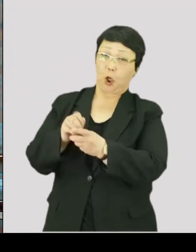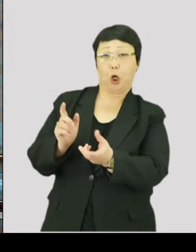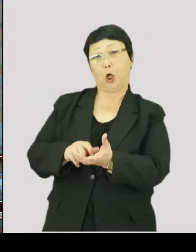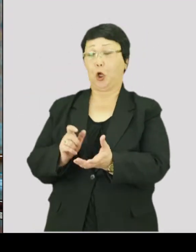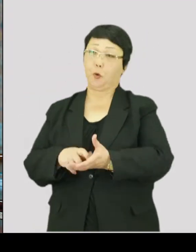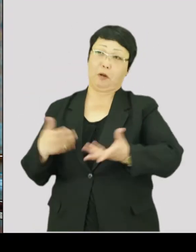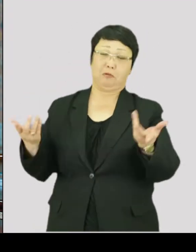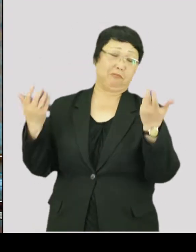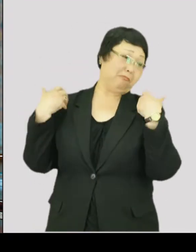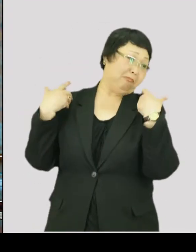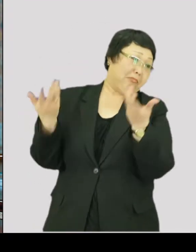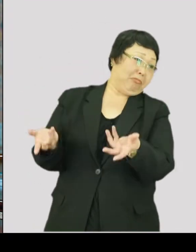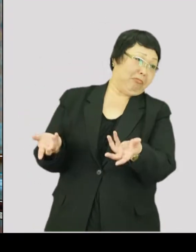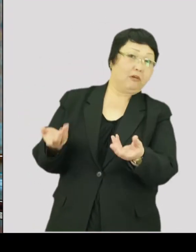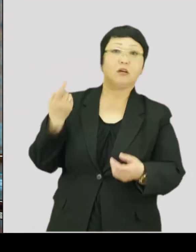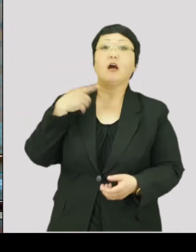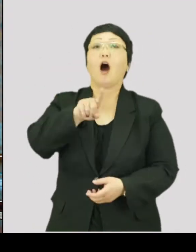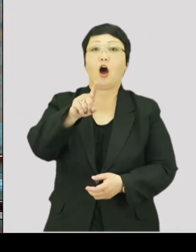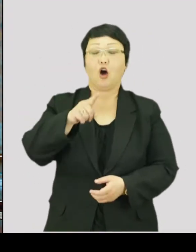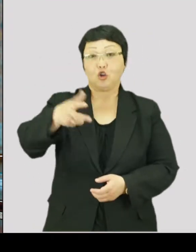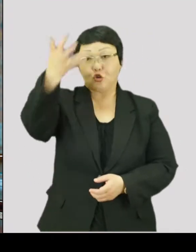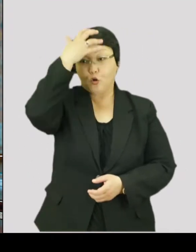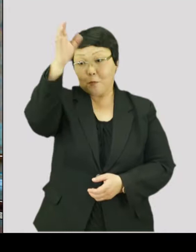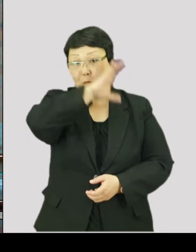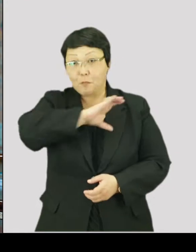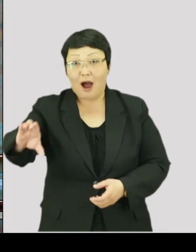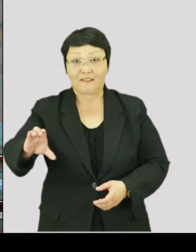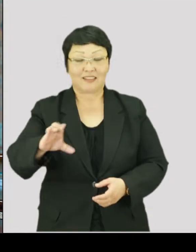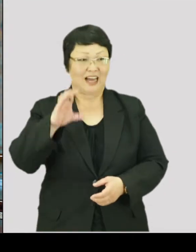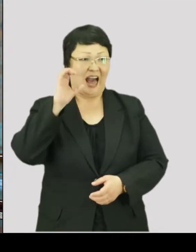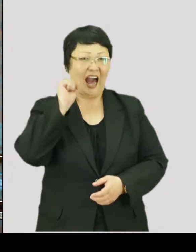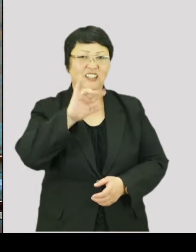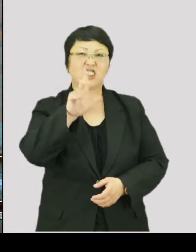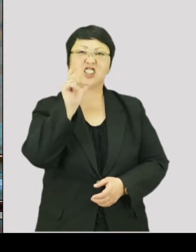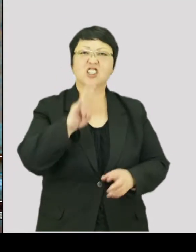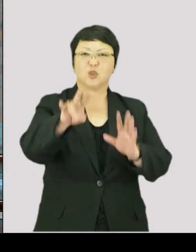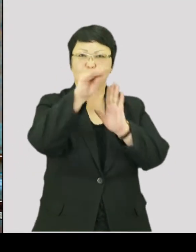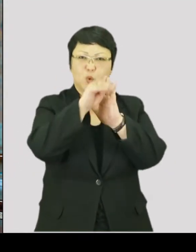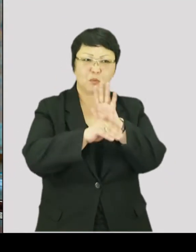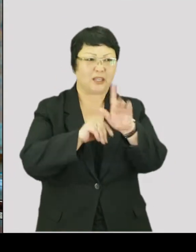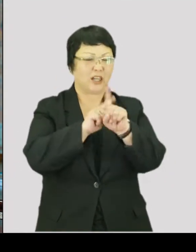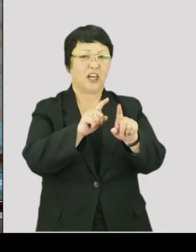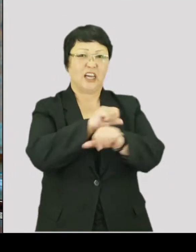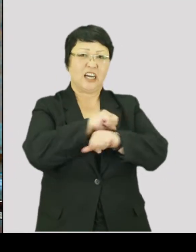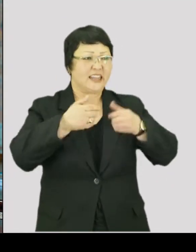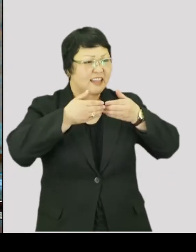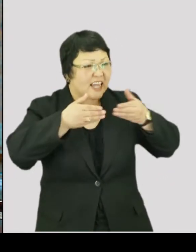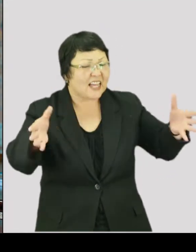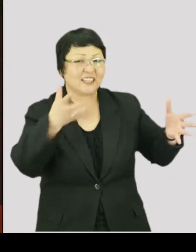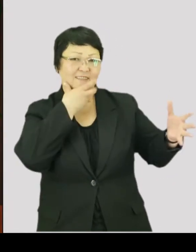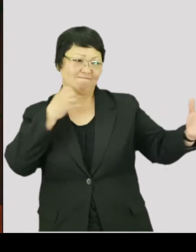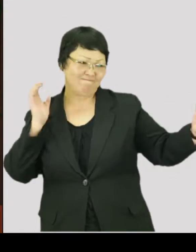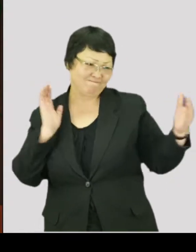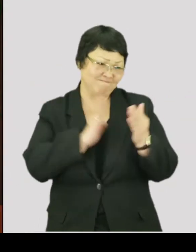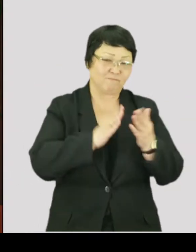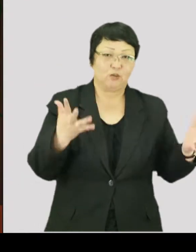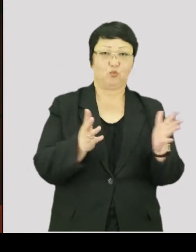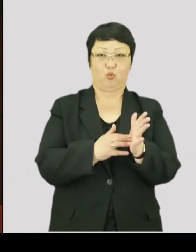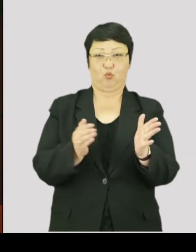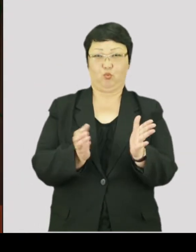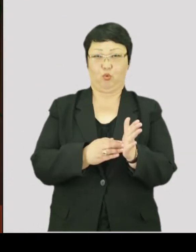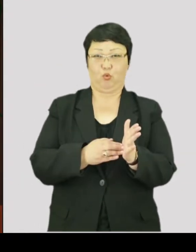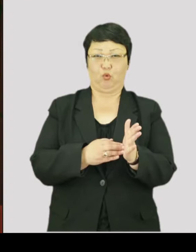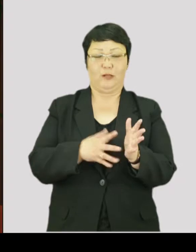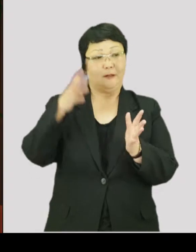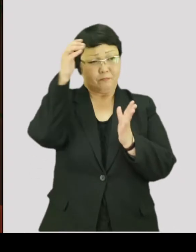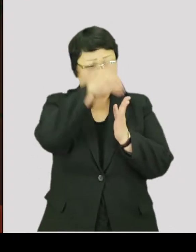болоод байгаа юм хэлээ чинь. Энэ төрийн байгууллагууд яг арчсан маягаар иргэд рүү нээлттэй ингэж явж өгөхгүйг бас нэг гайд байх шиг байна. Ялангуяа